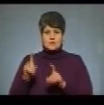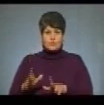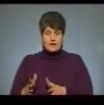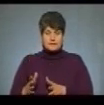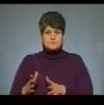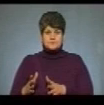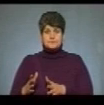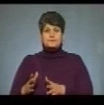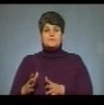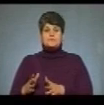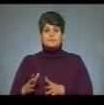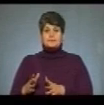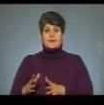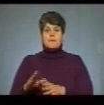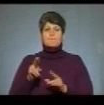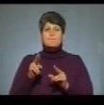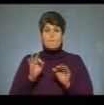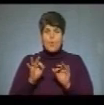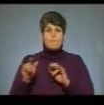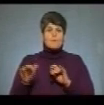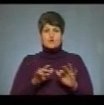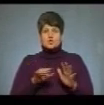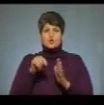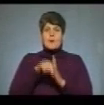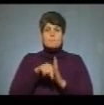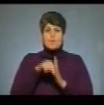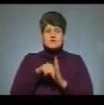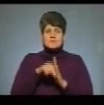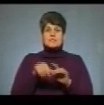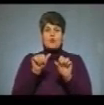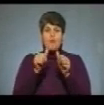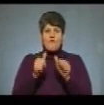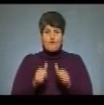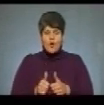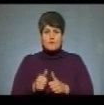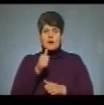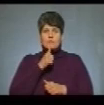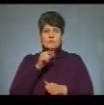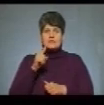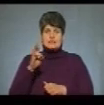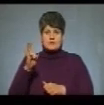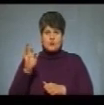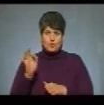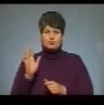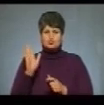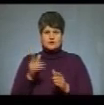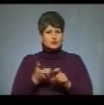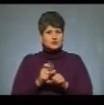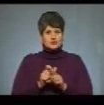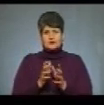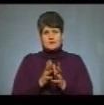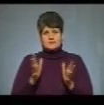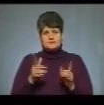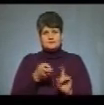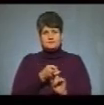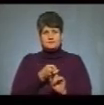Причому по процедурі, і по змісту, і по формі в нас пробне тестування буде максимально наближено до